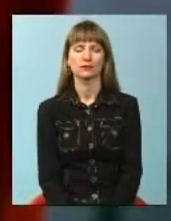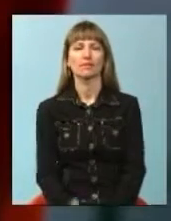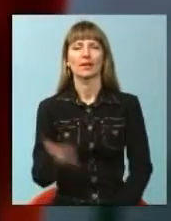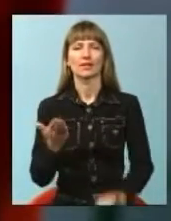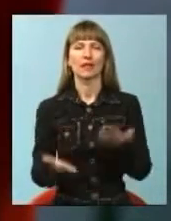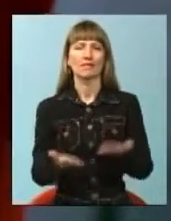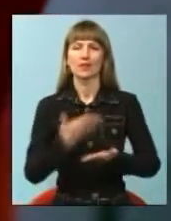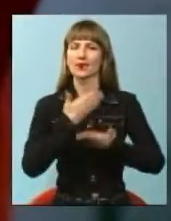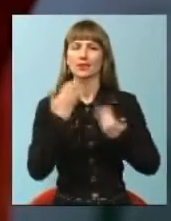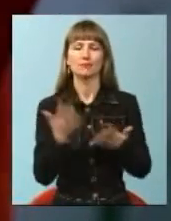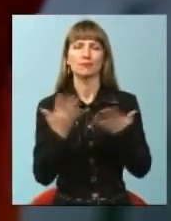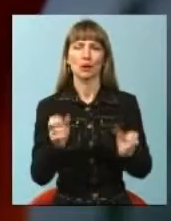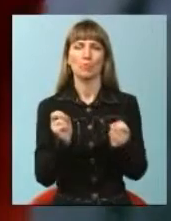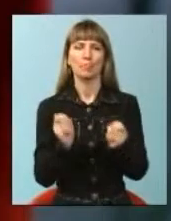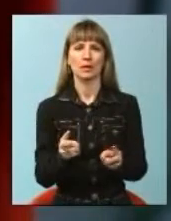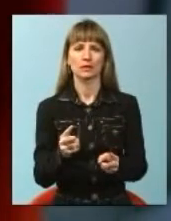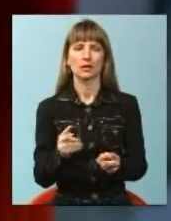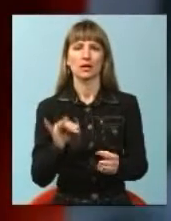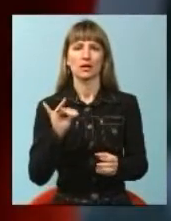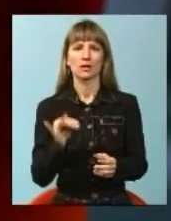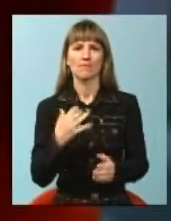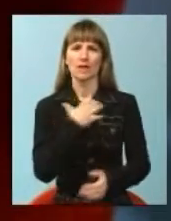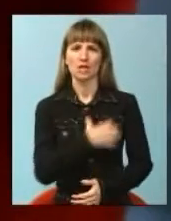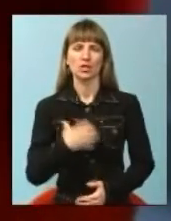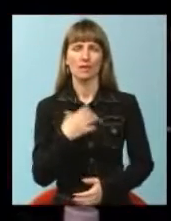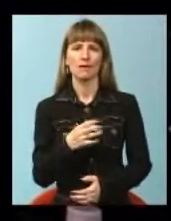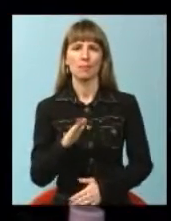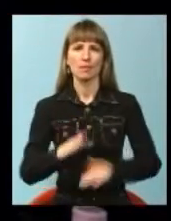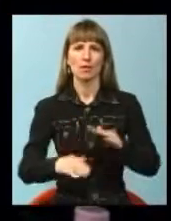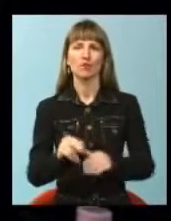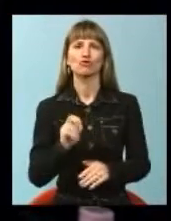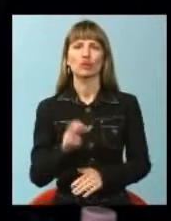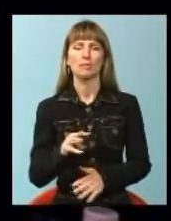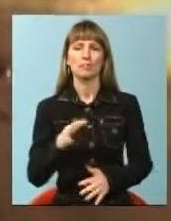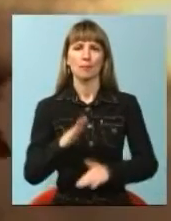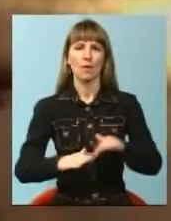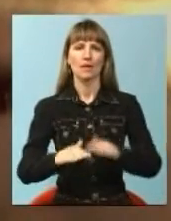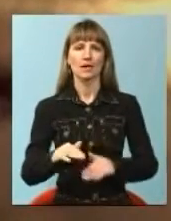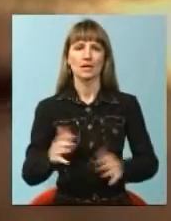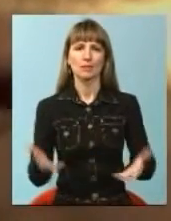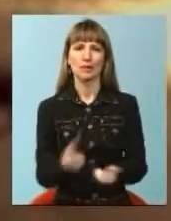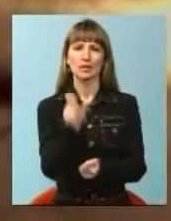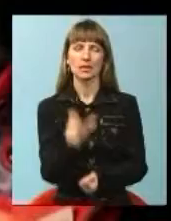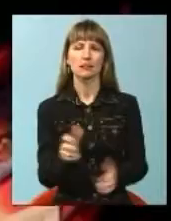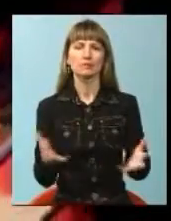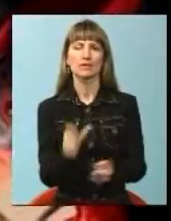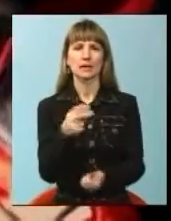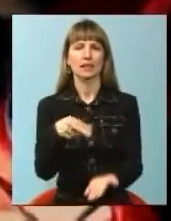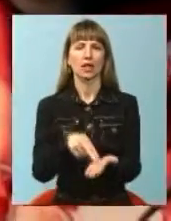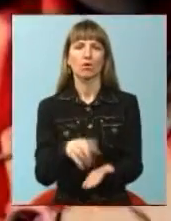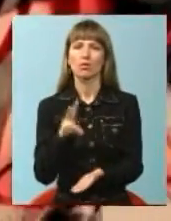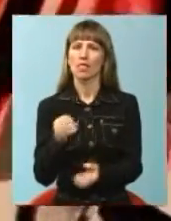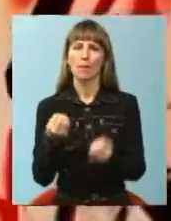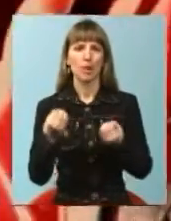Напевно, не існує більш небезпечної, відповідальної та важливої професії, ніж професія рятувальника. Рятувальниками стають не